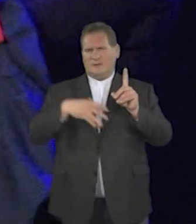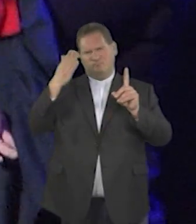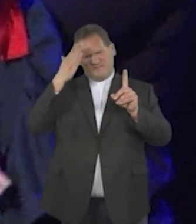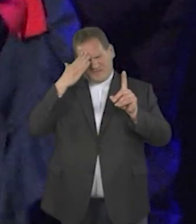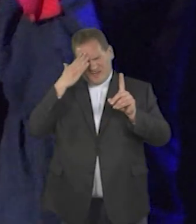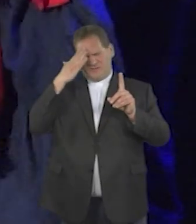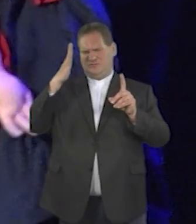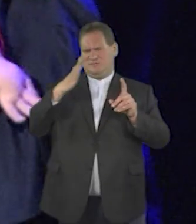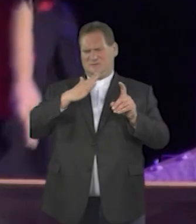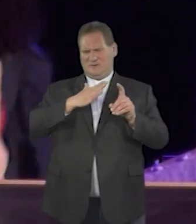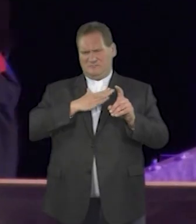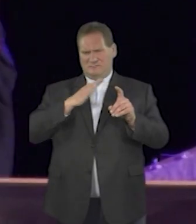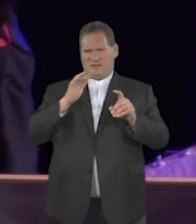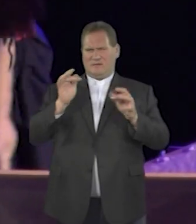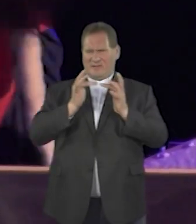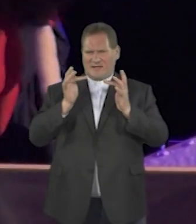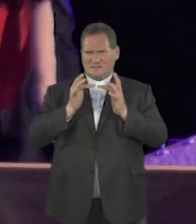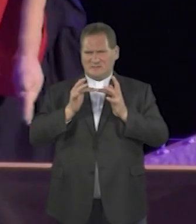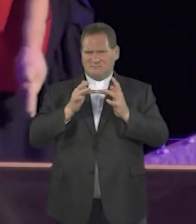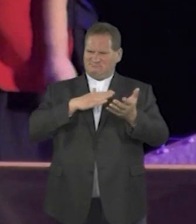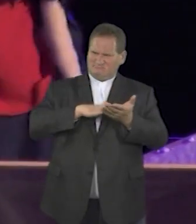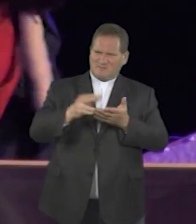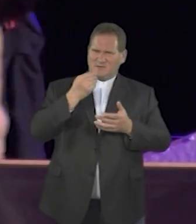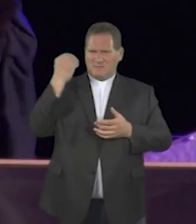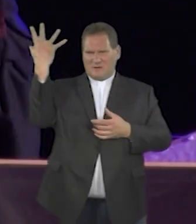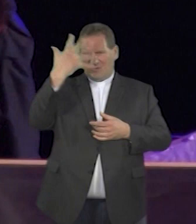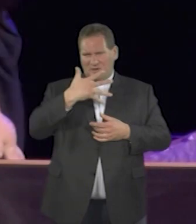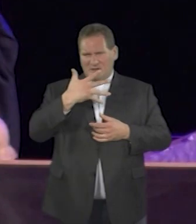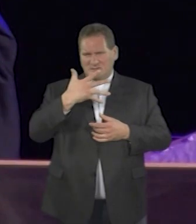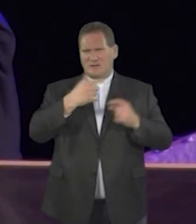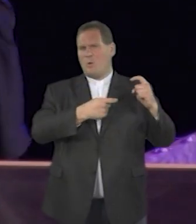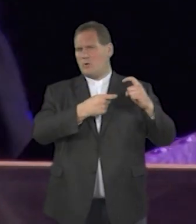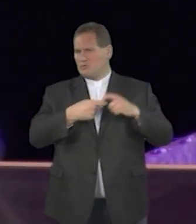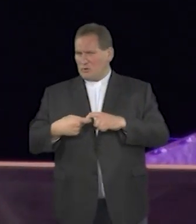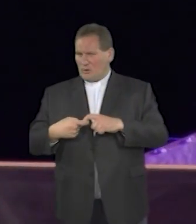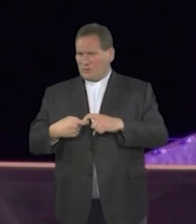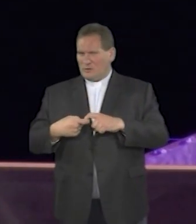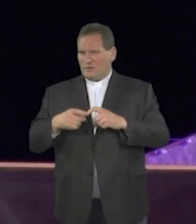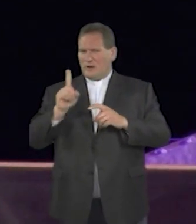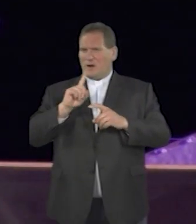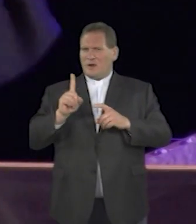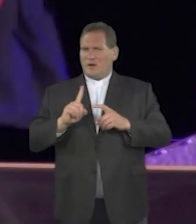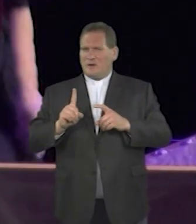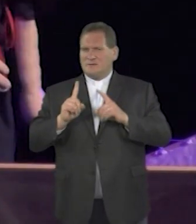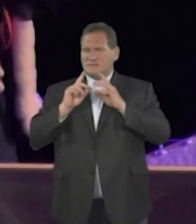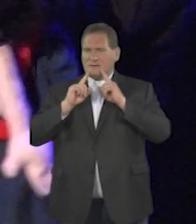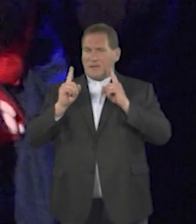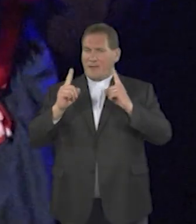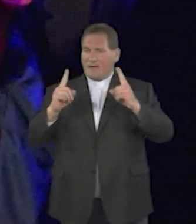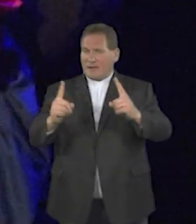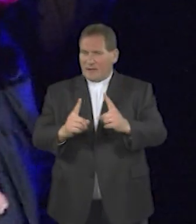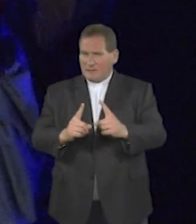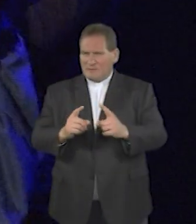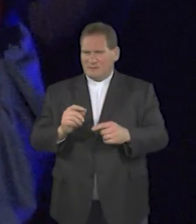Łączoną z bajaniem.